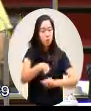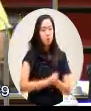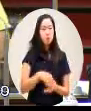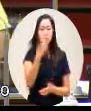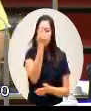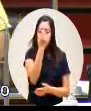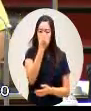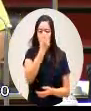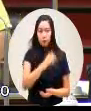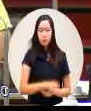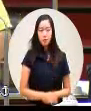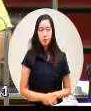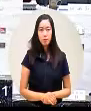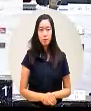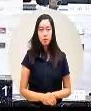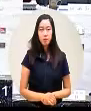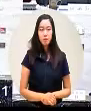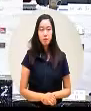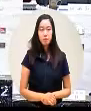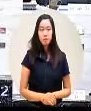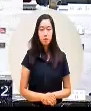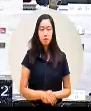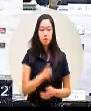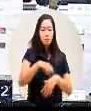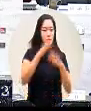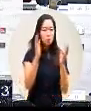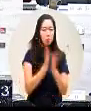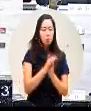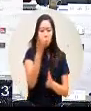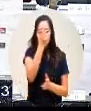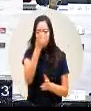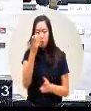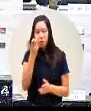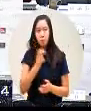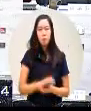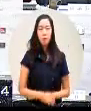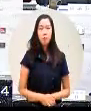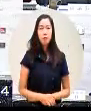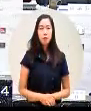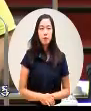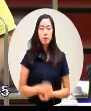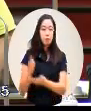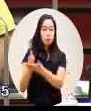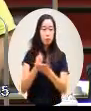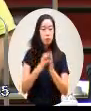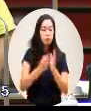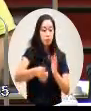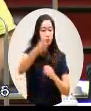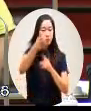查， 好、啊，局长我要 剪掉，或者请局长啊，